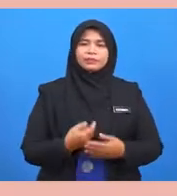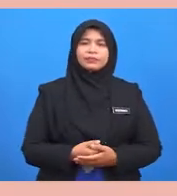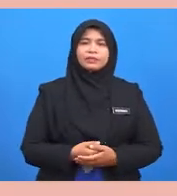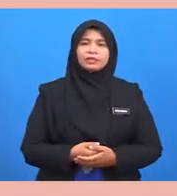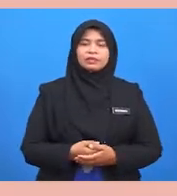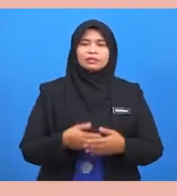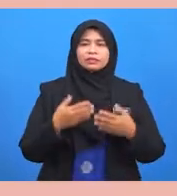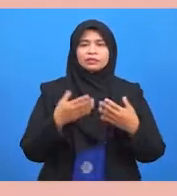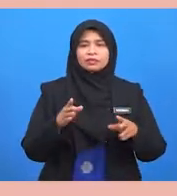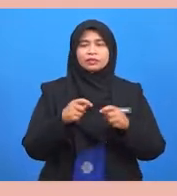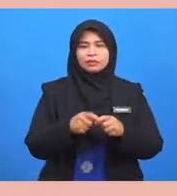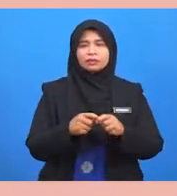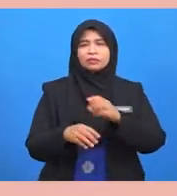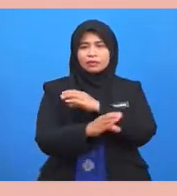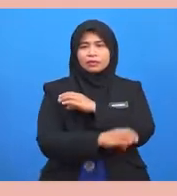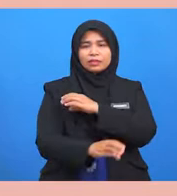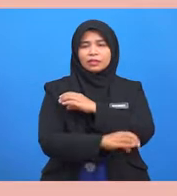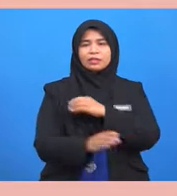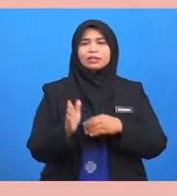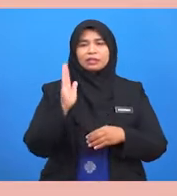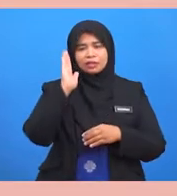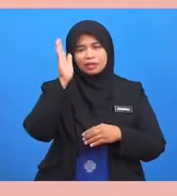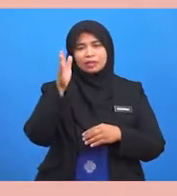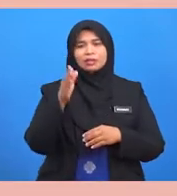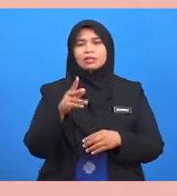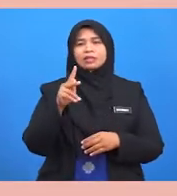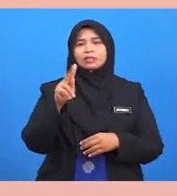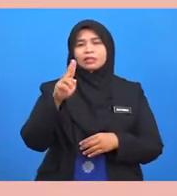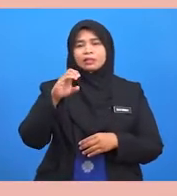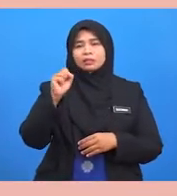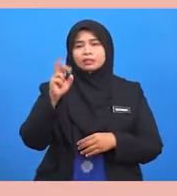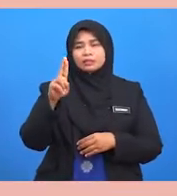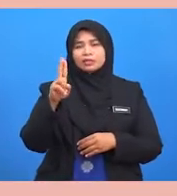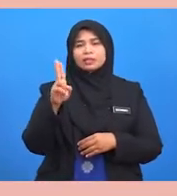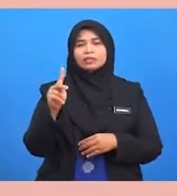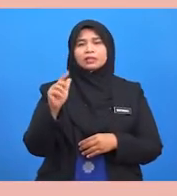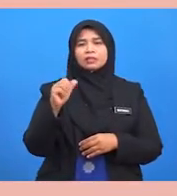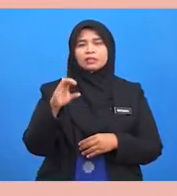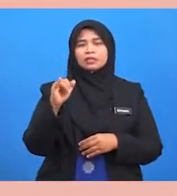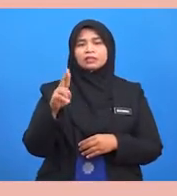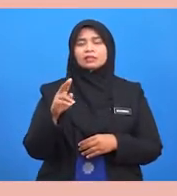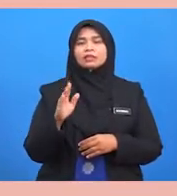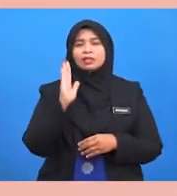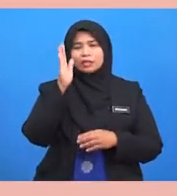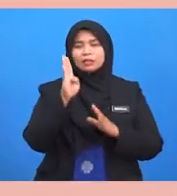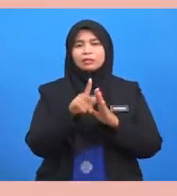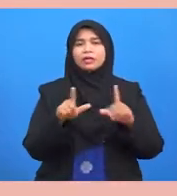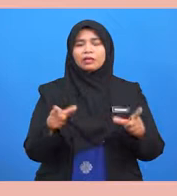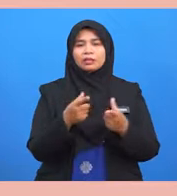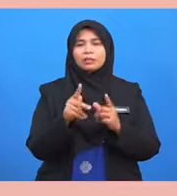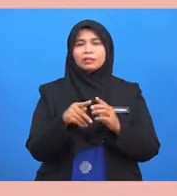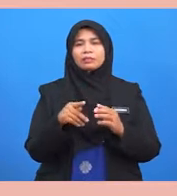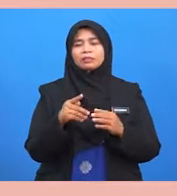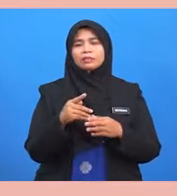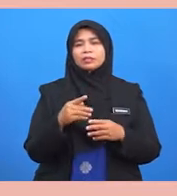tentu negara akan kucar-kacir. Berlakunya perbalahan dan